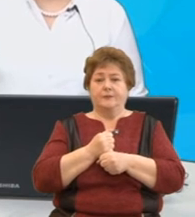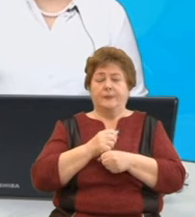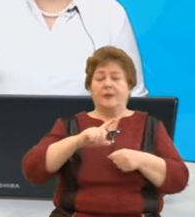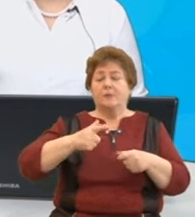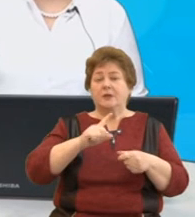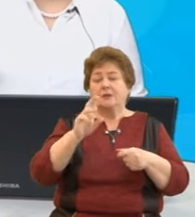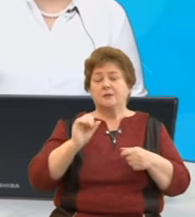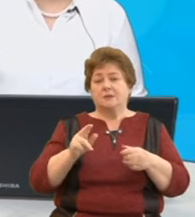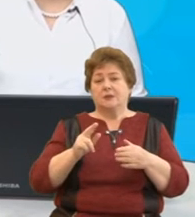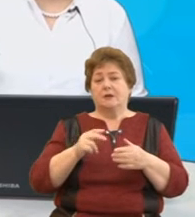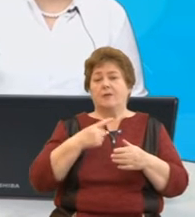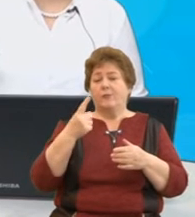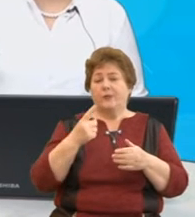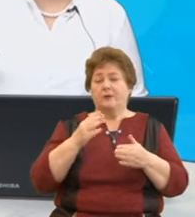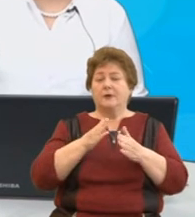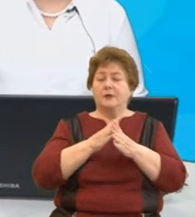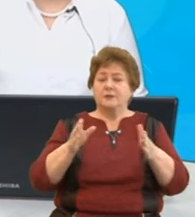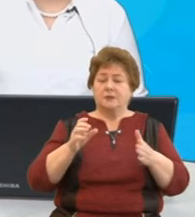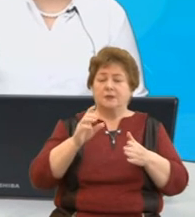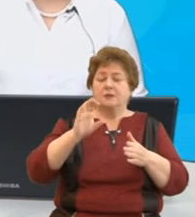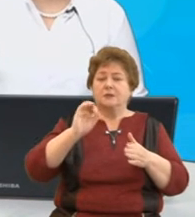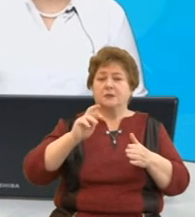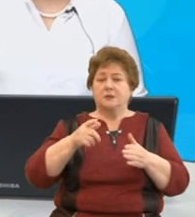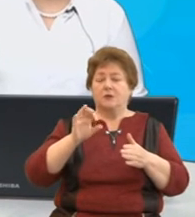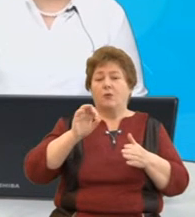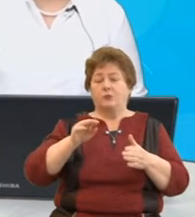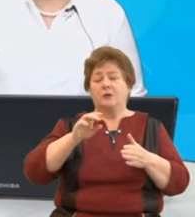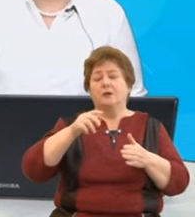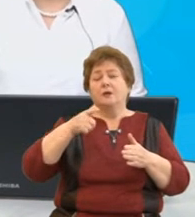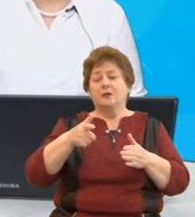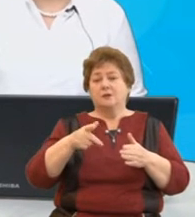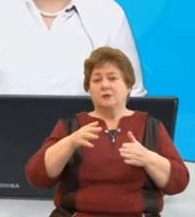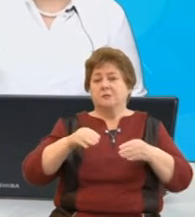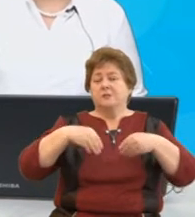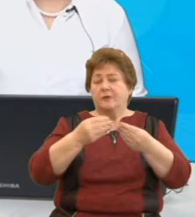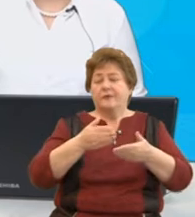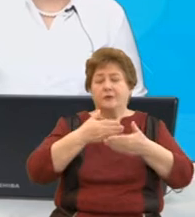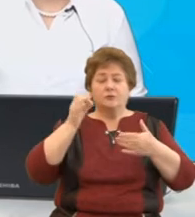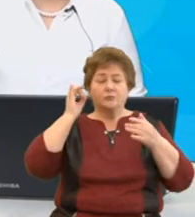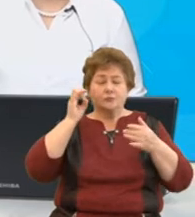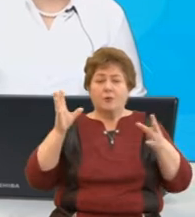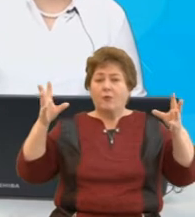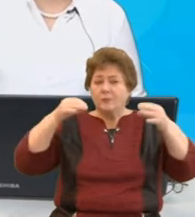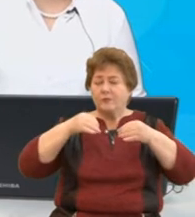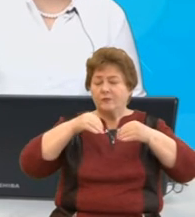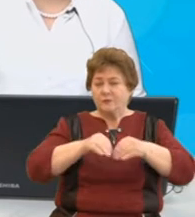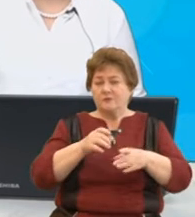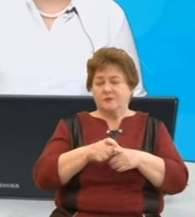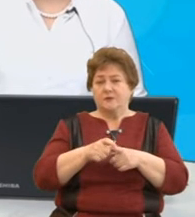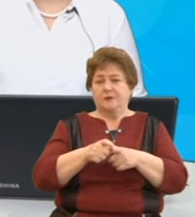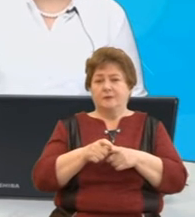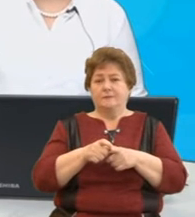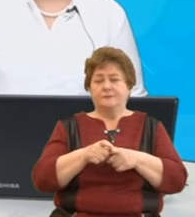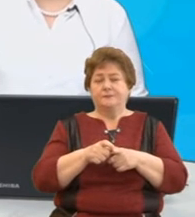ь во-первых разделяет согласны от гласного и не дает звуком слиться словах